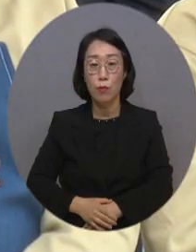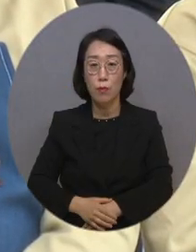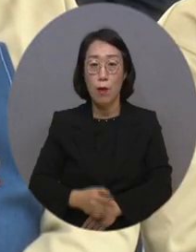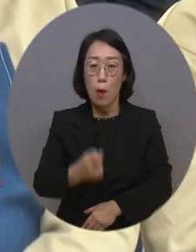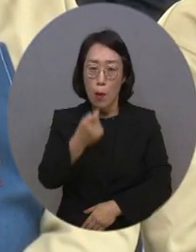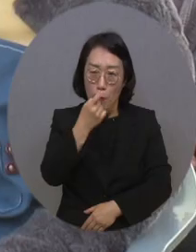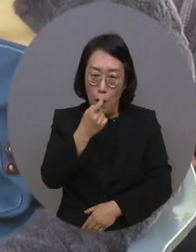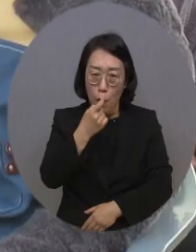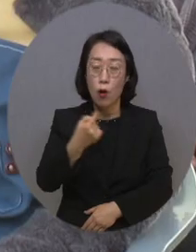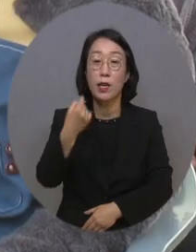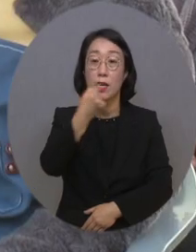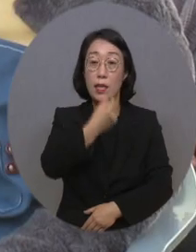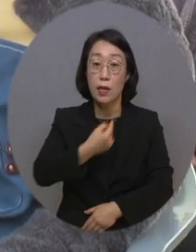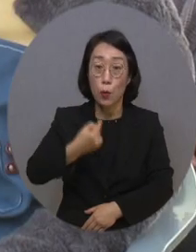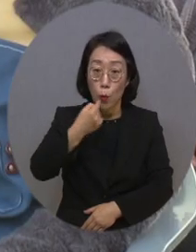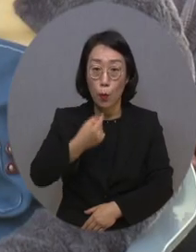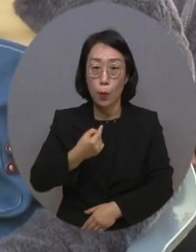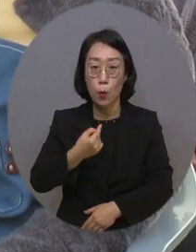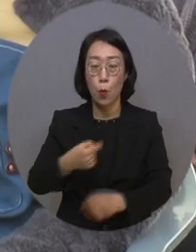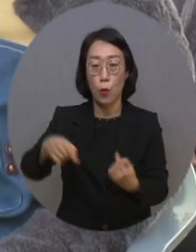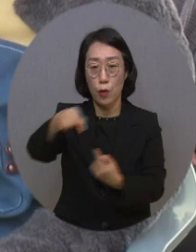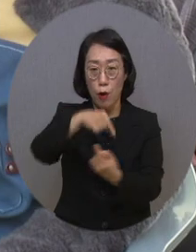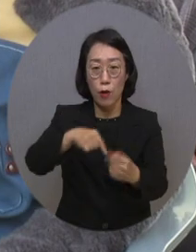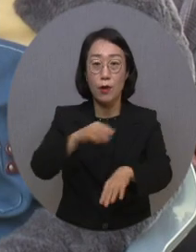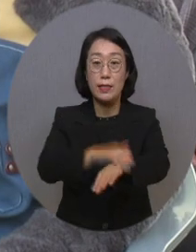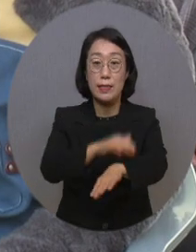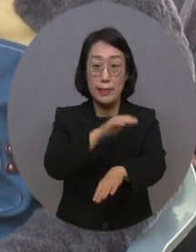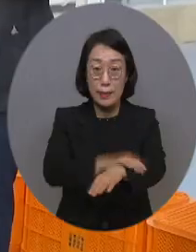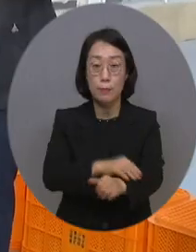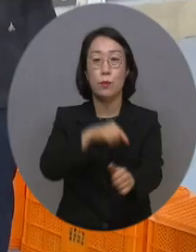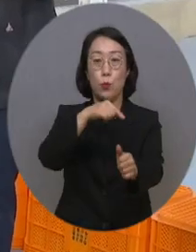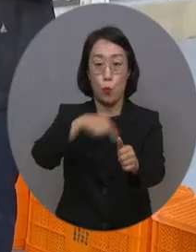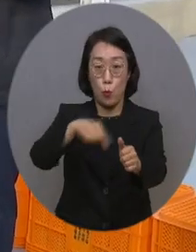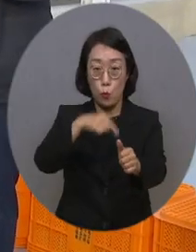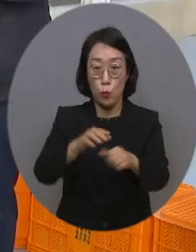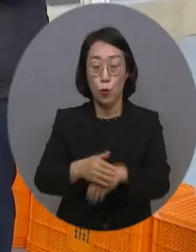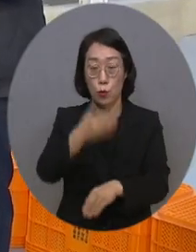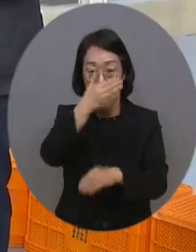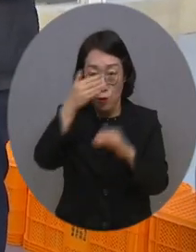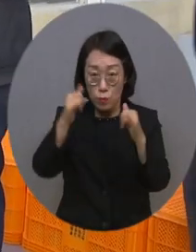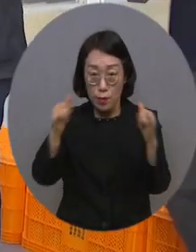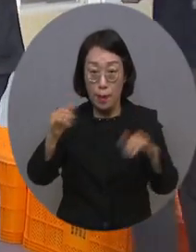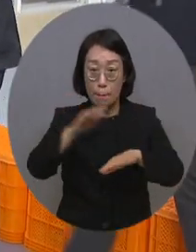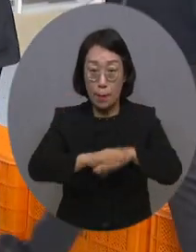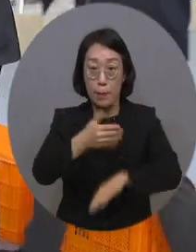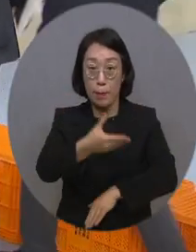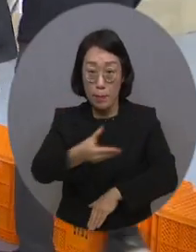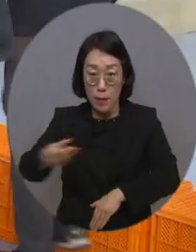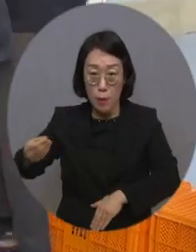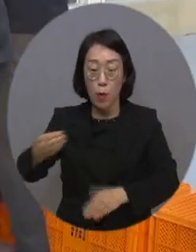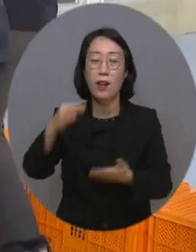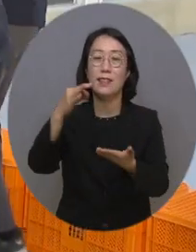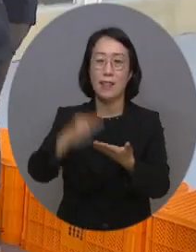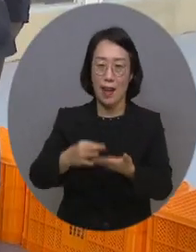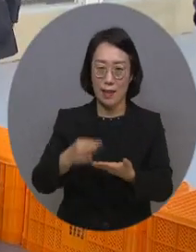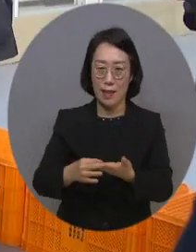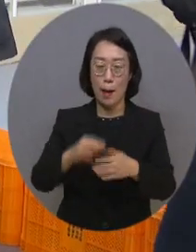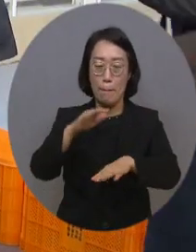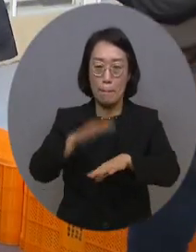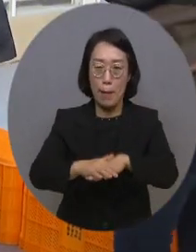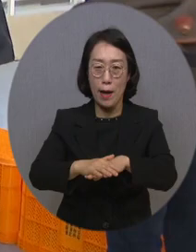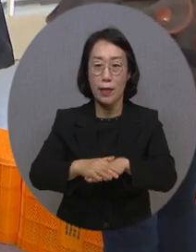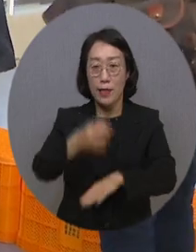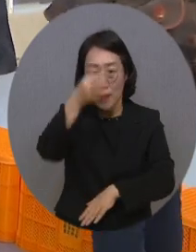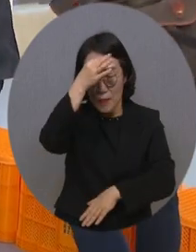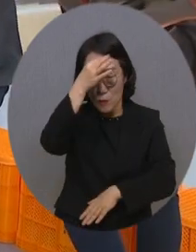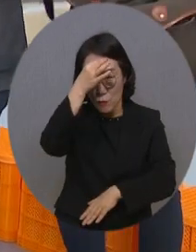작물재배 기초이론부터 경영실습까지 전문교육을 하고 청년임대영팜에서는 저렴한 임대비용으로